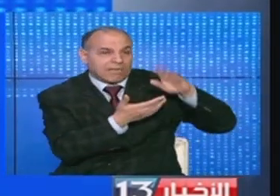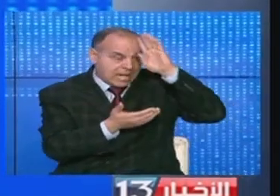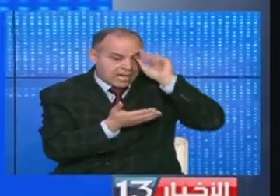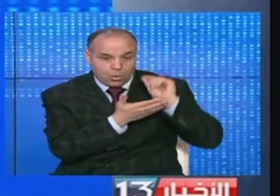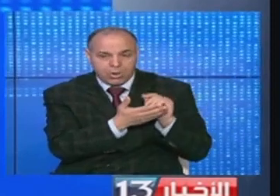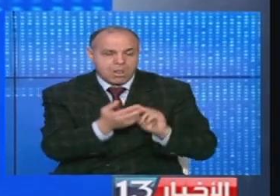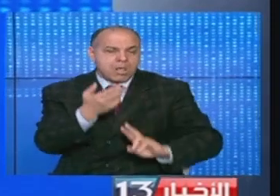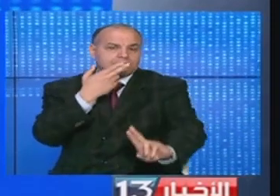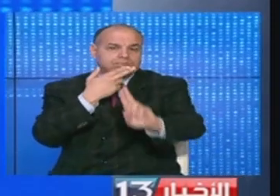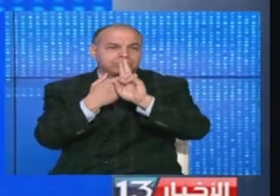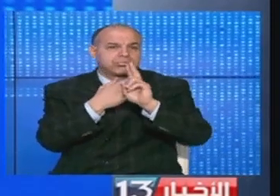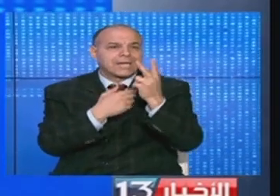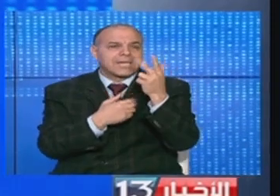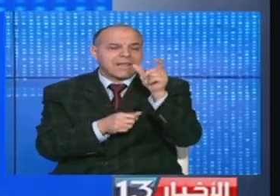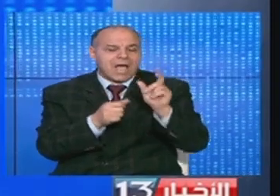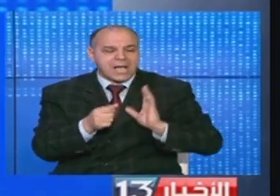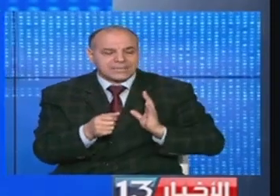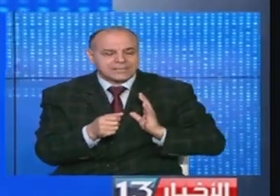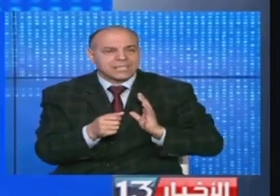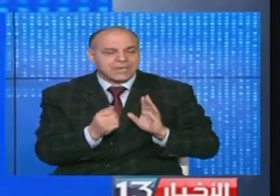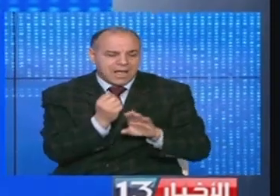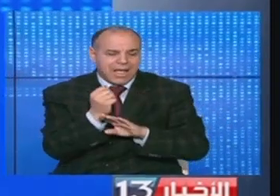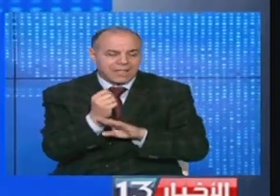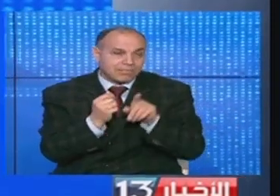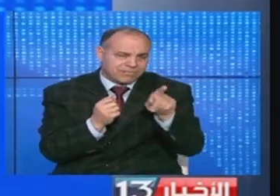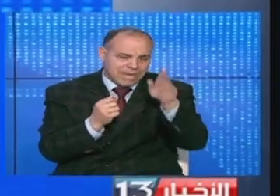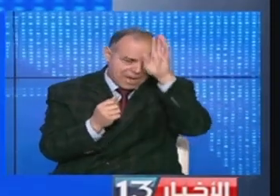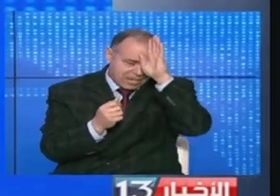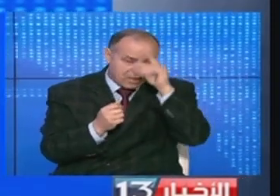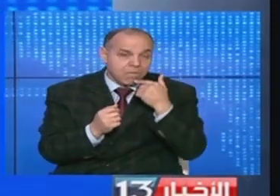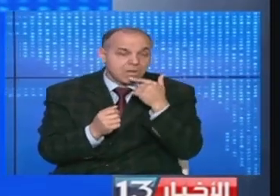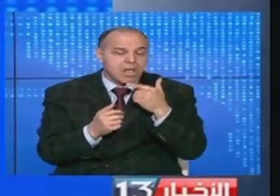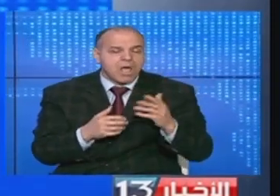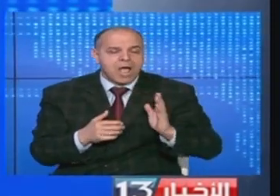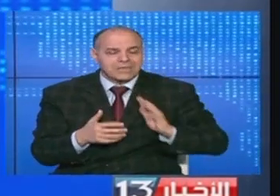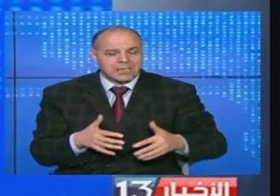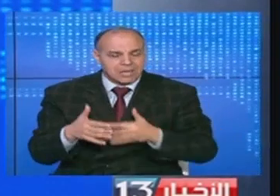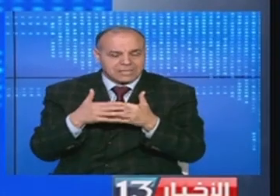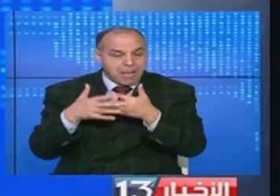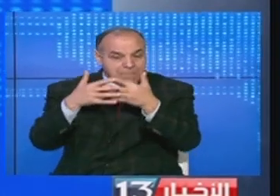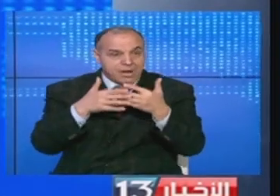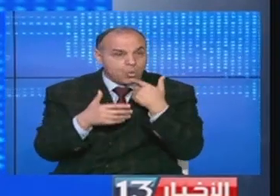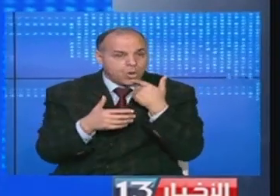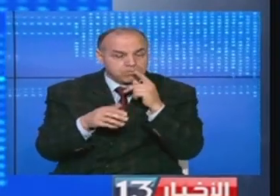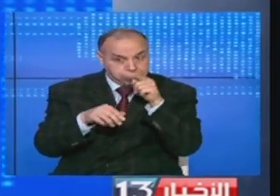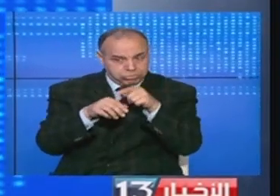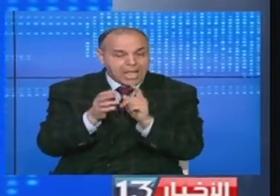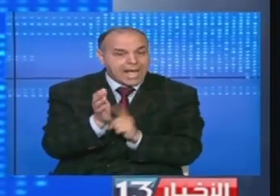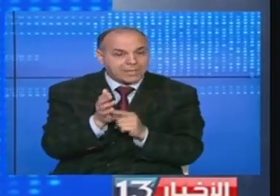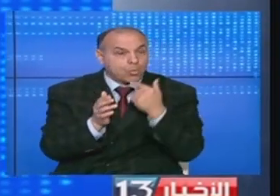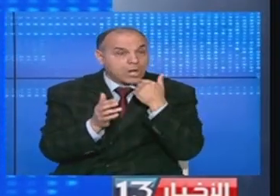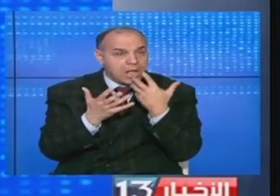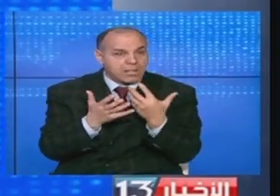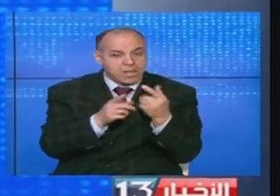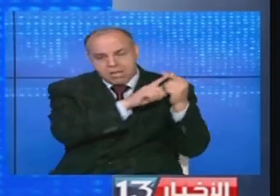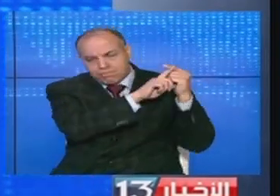ردا على مقتل ثلاثه جنود بقاعده التاجيه واثر البنتاغون بيان عقب العمليه اكد فيه ان